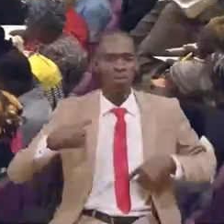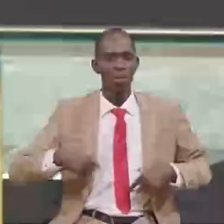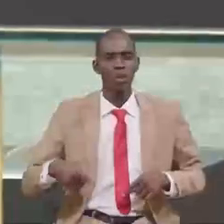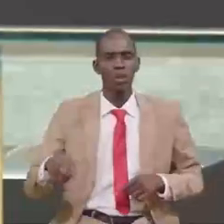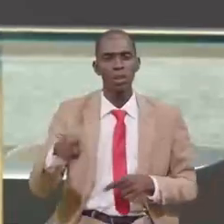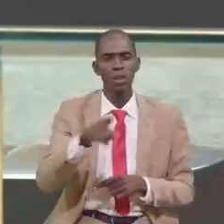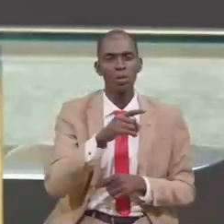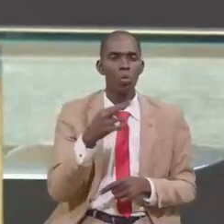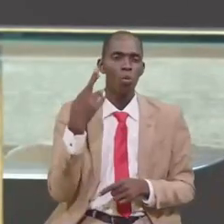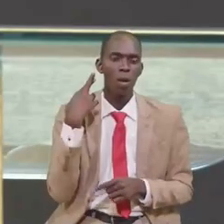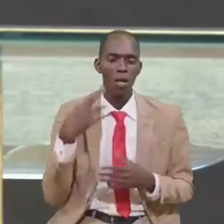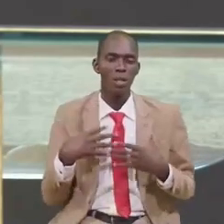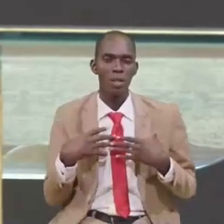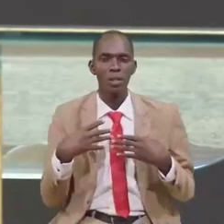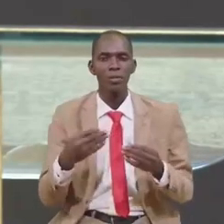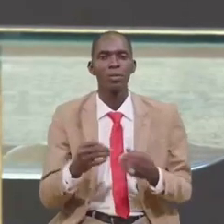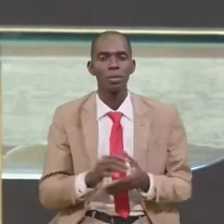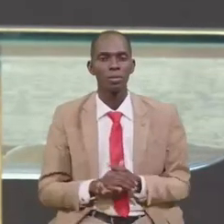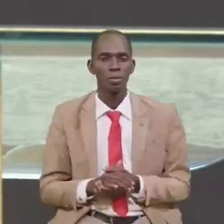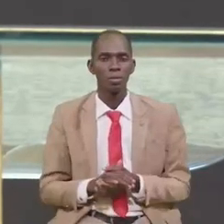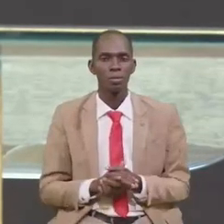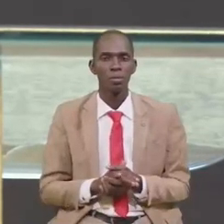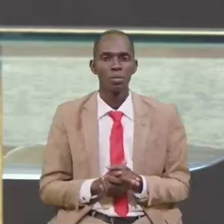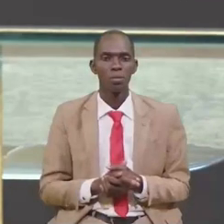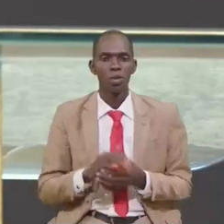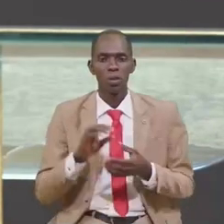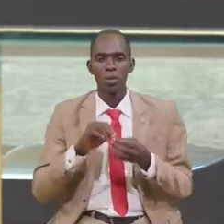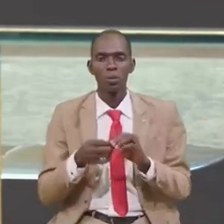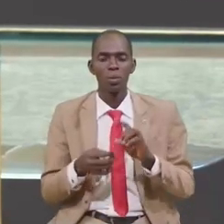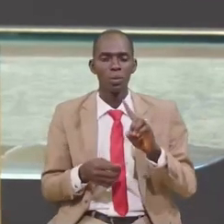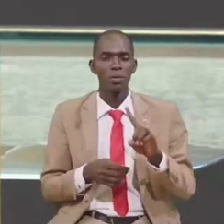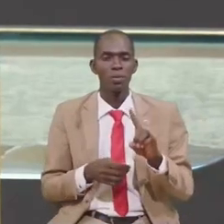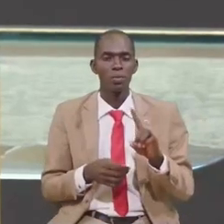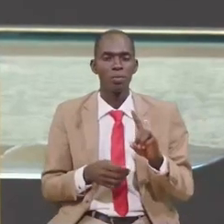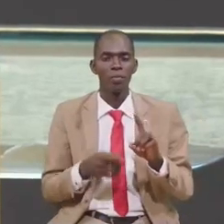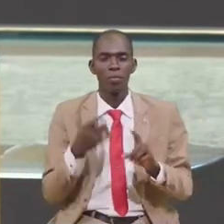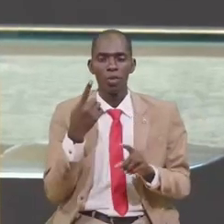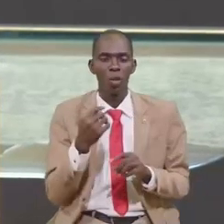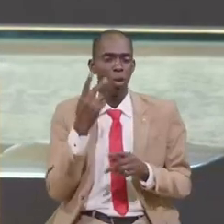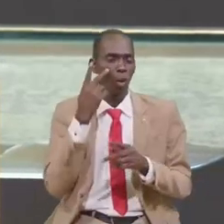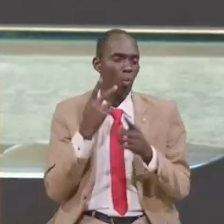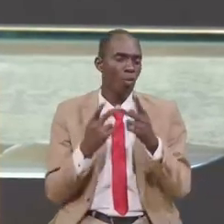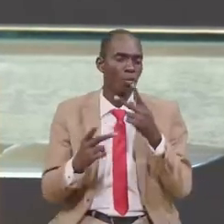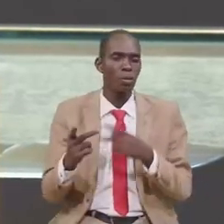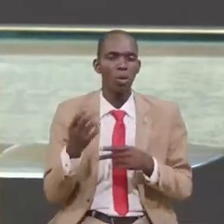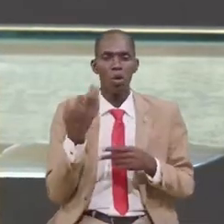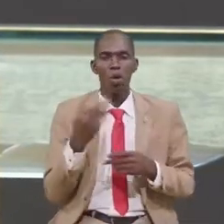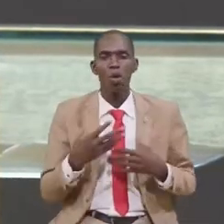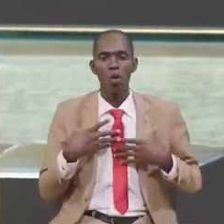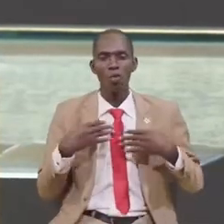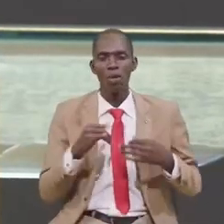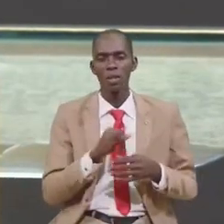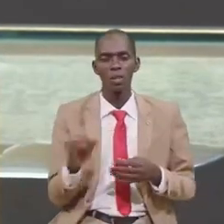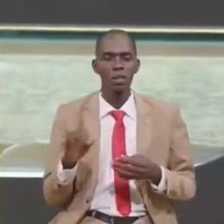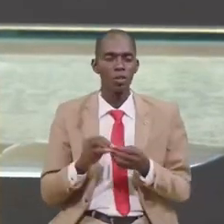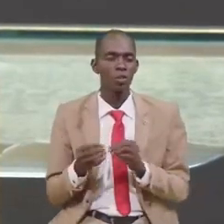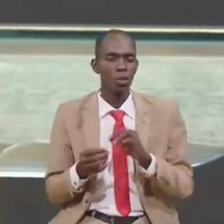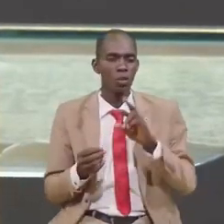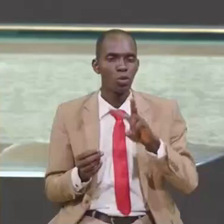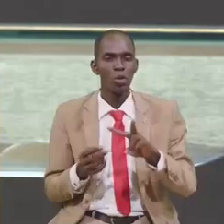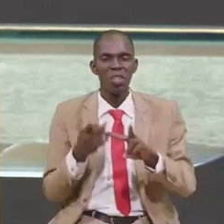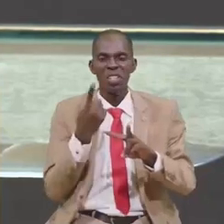vous avez été guéri. Numéro 1, on voit la prophétie de la guérison. Deuxième partie,